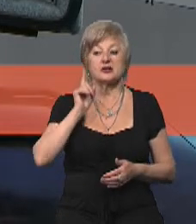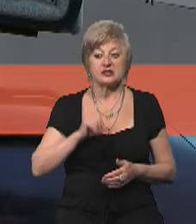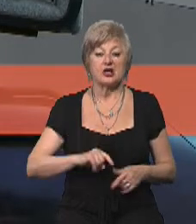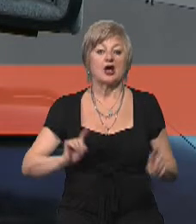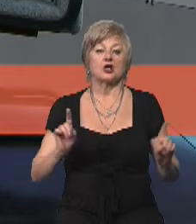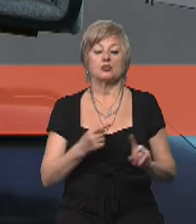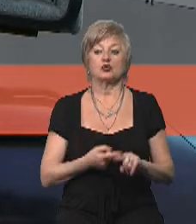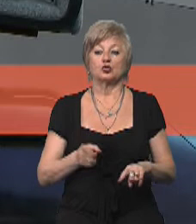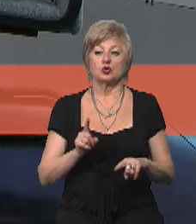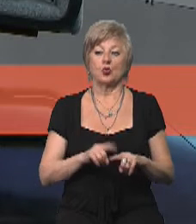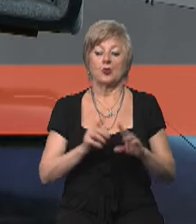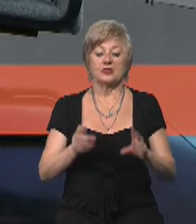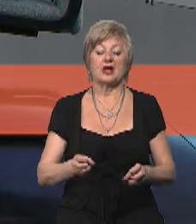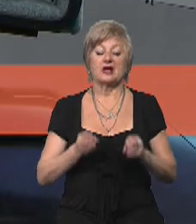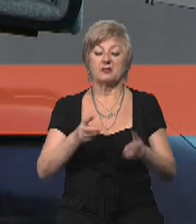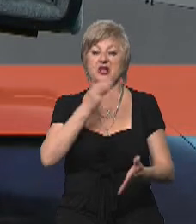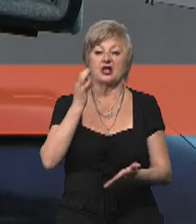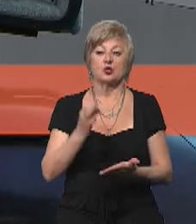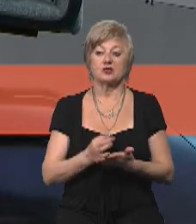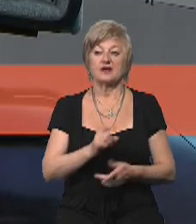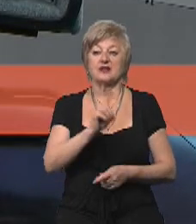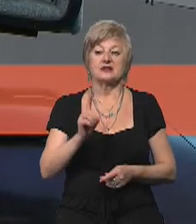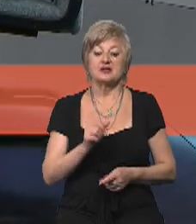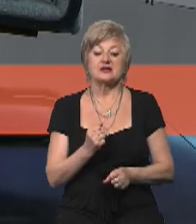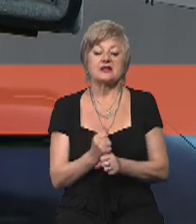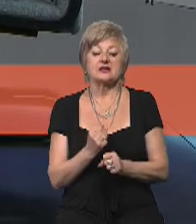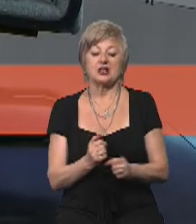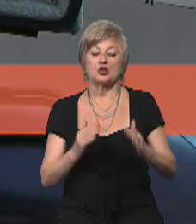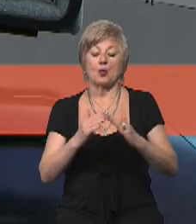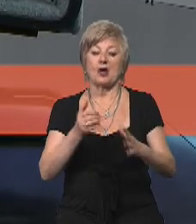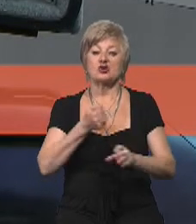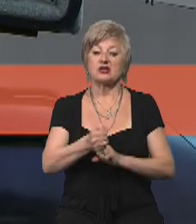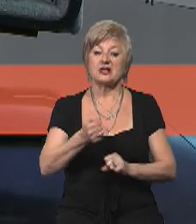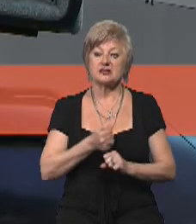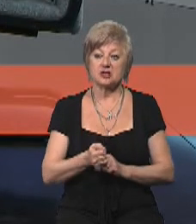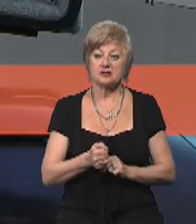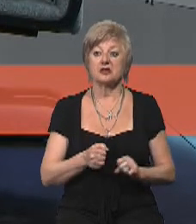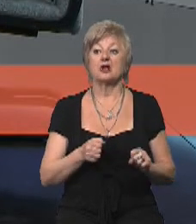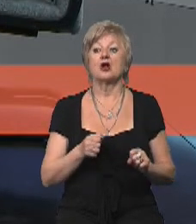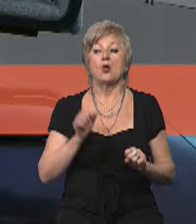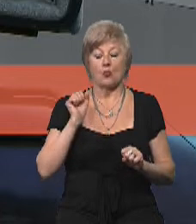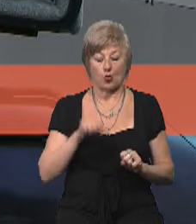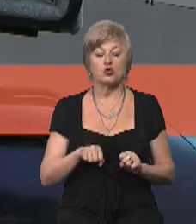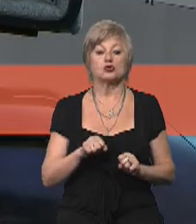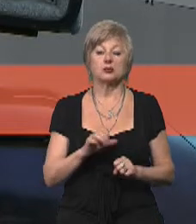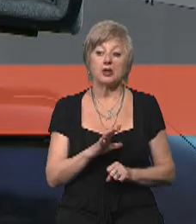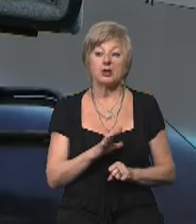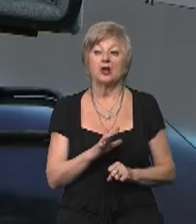це кримінальна відповідальність за вчинення домашнього насильства може настати. Тому